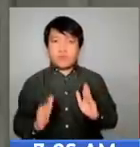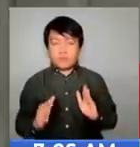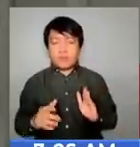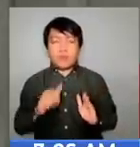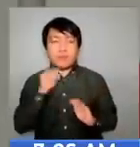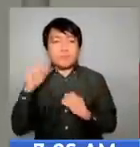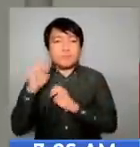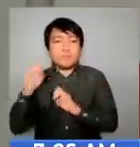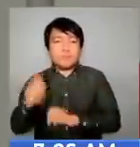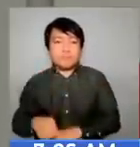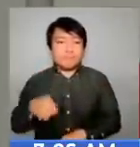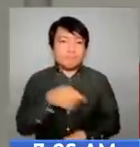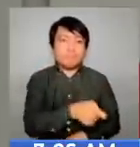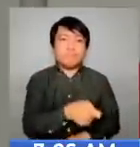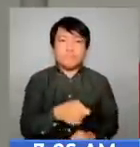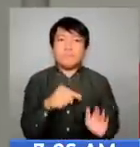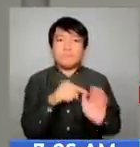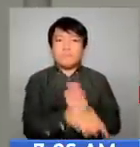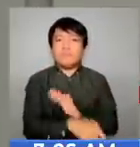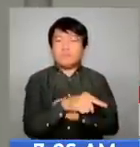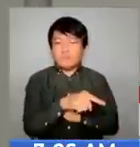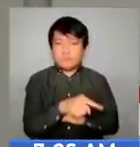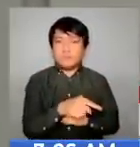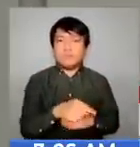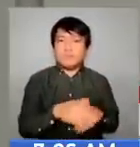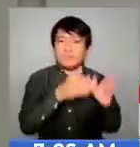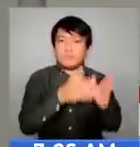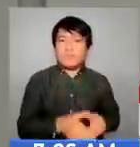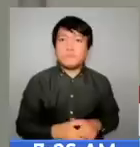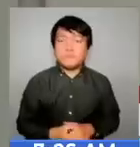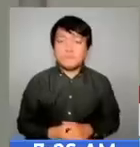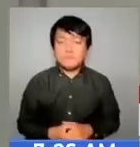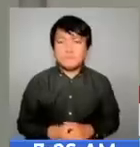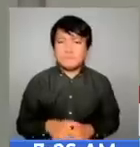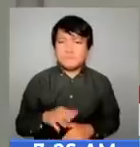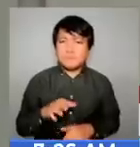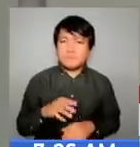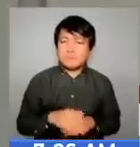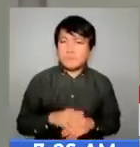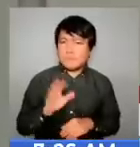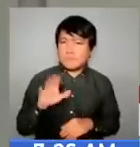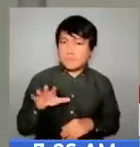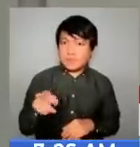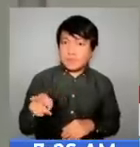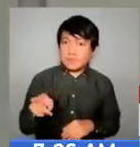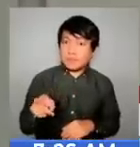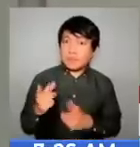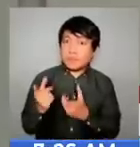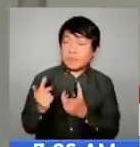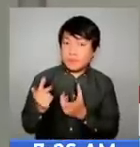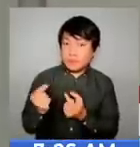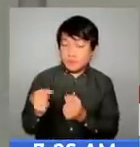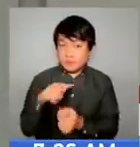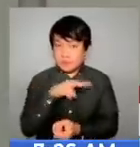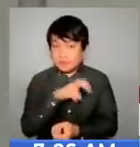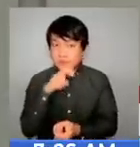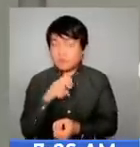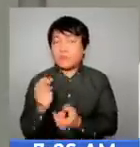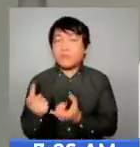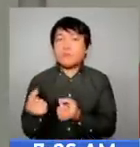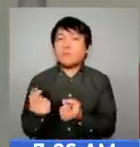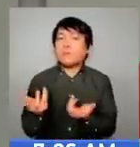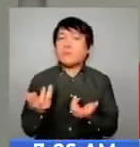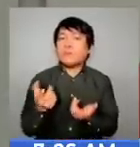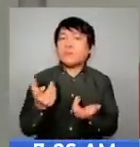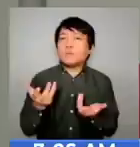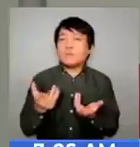mamamatay po yung tao. Ikaw po may kinalaman doon sa krimen? Wala po sir. Naroon ka sa lugar na yun? Nandun po. O anong ginawa mo noon? Anong nasa ka? Anong... Palabas lang po ako